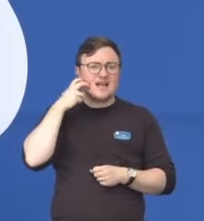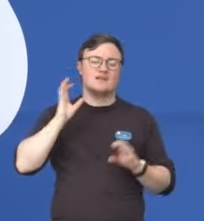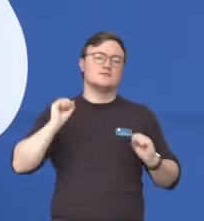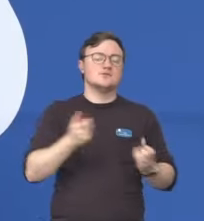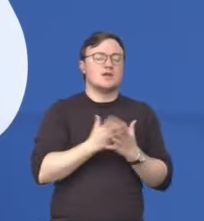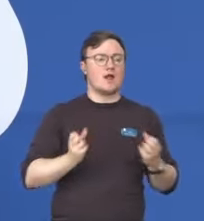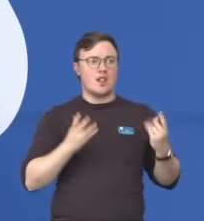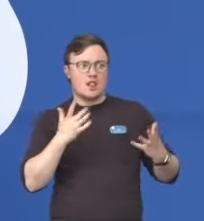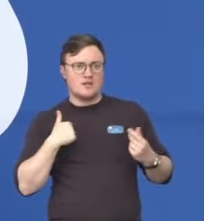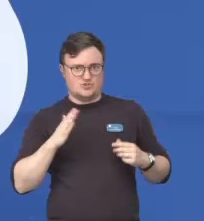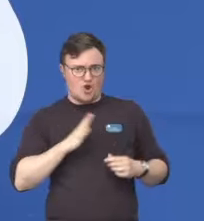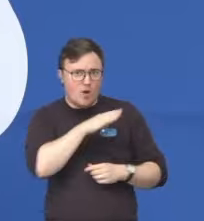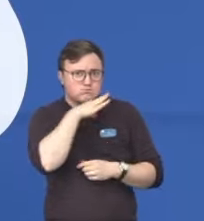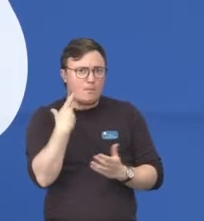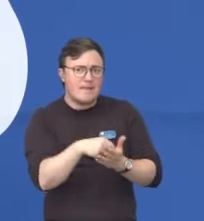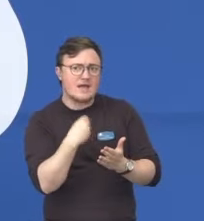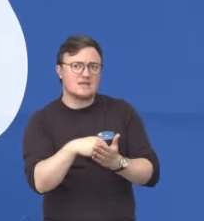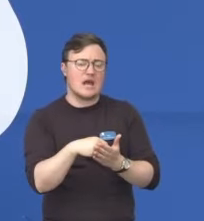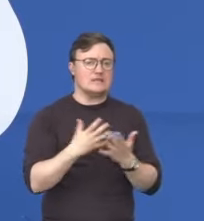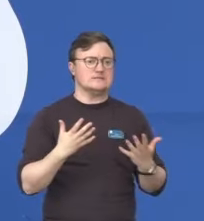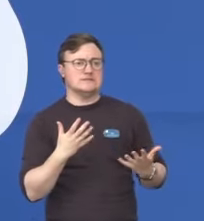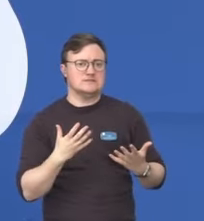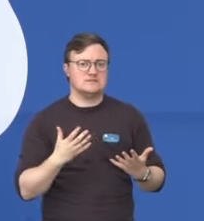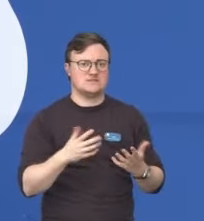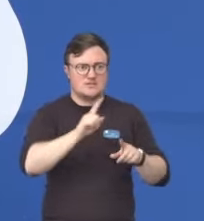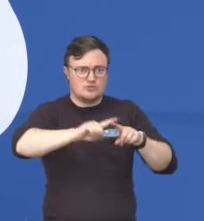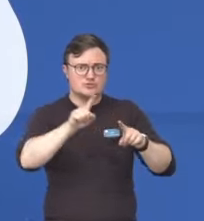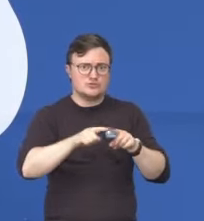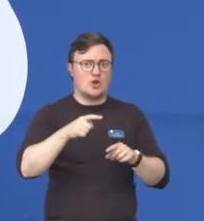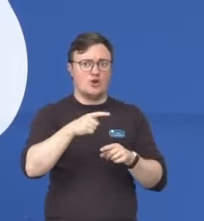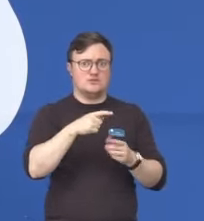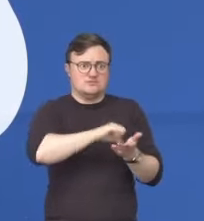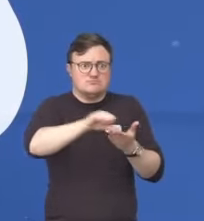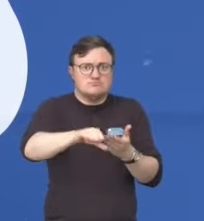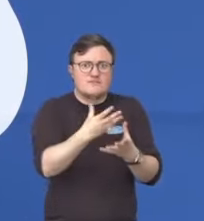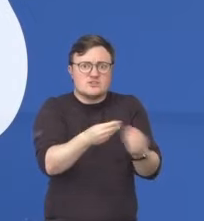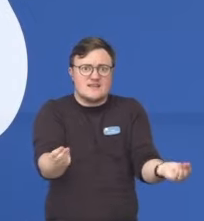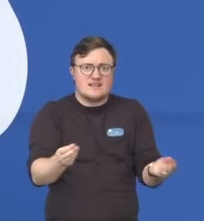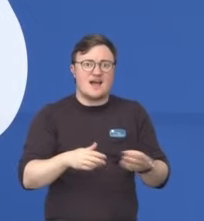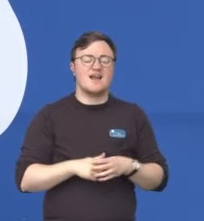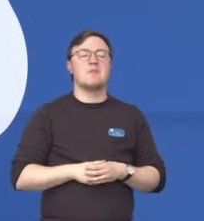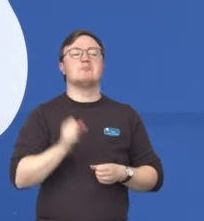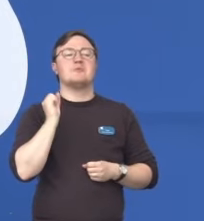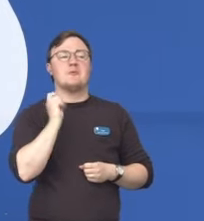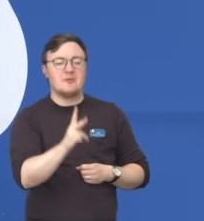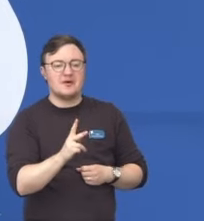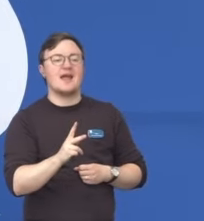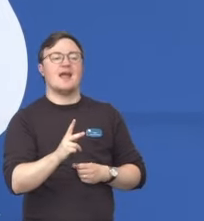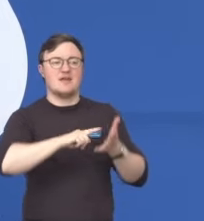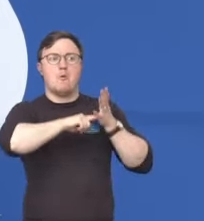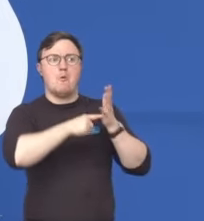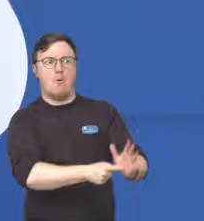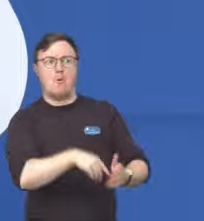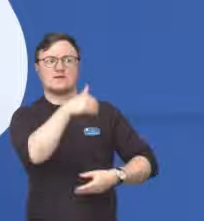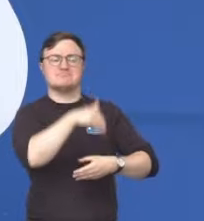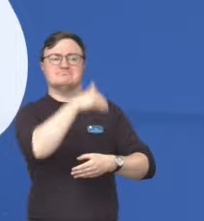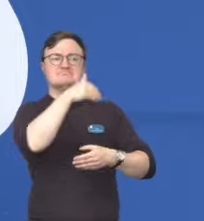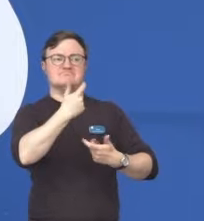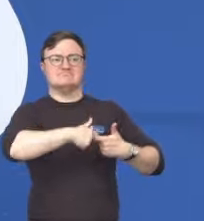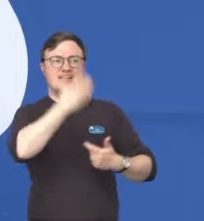på om man har råd med det, för att om några år så kommer ju den avgiftsfria tandvården försvinna. Hårda bud mot äldres tandhälsa, alltså från